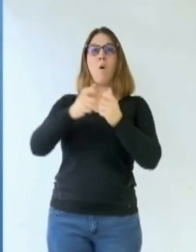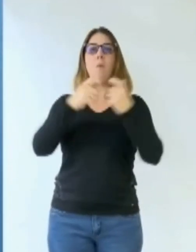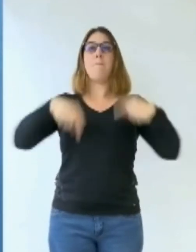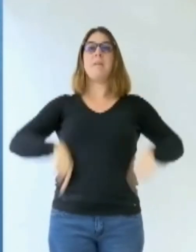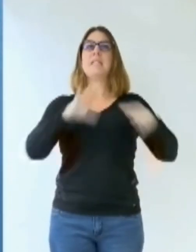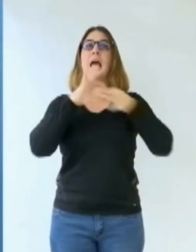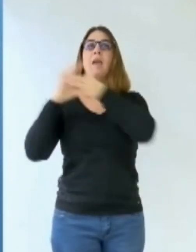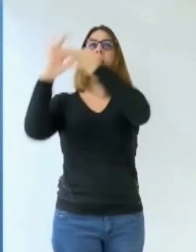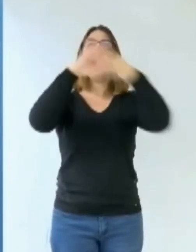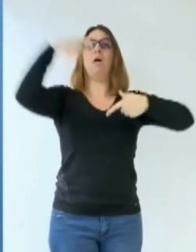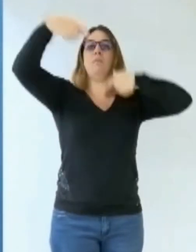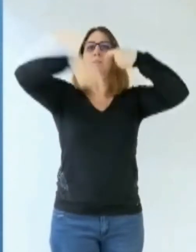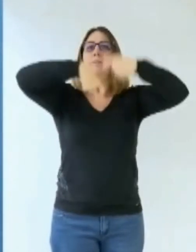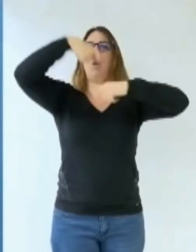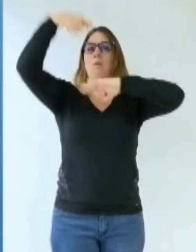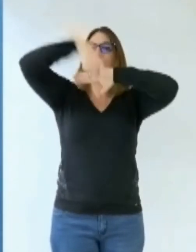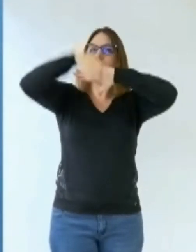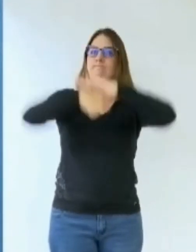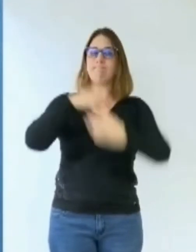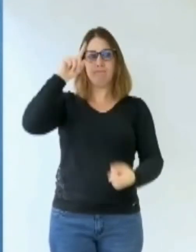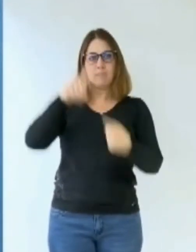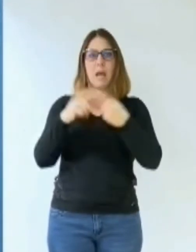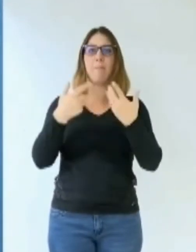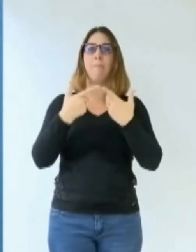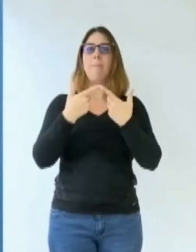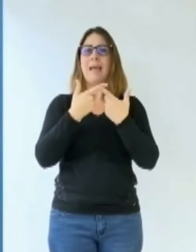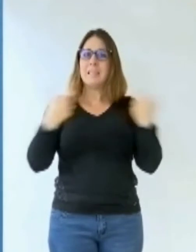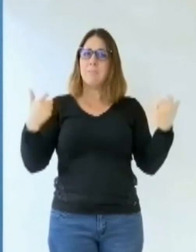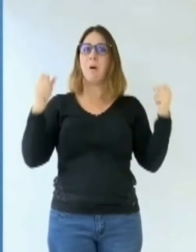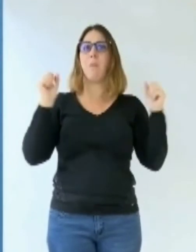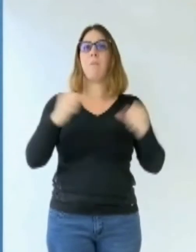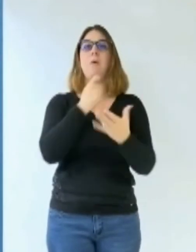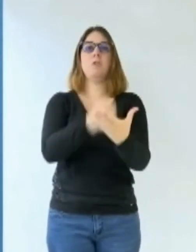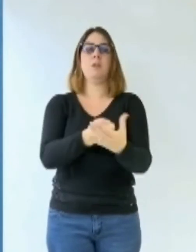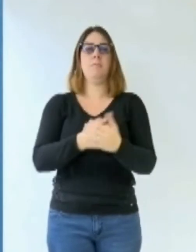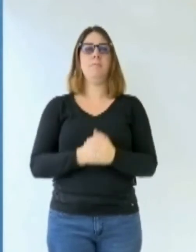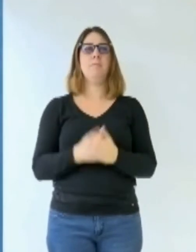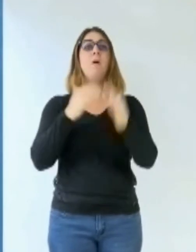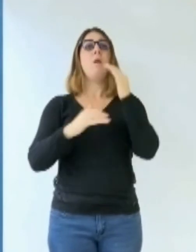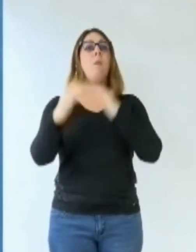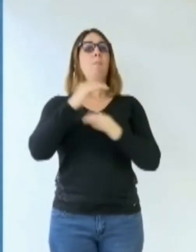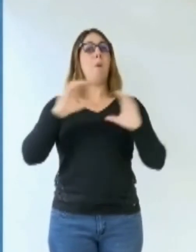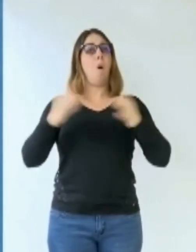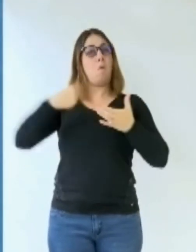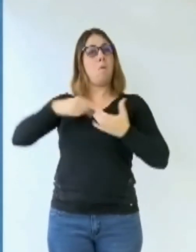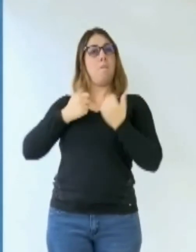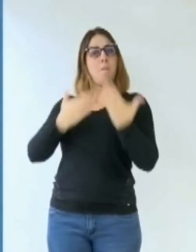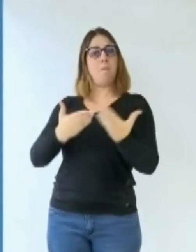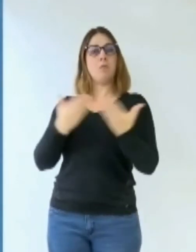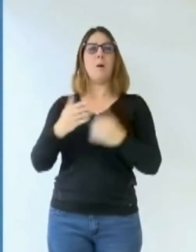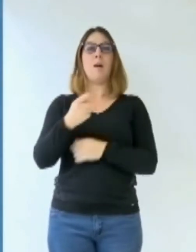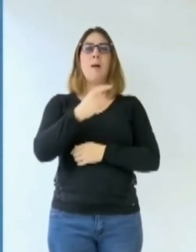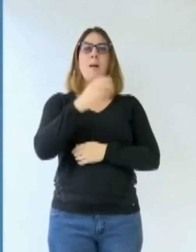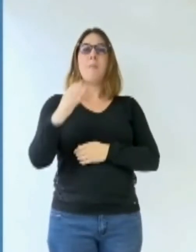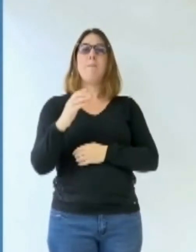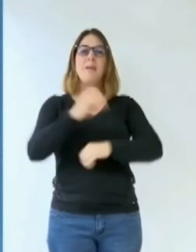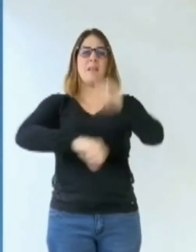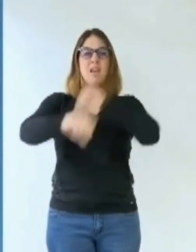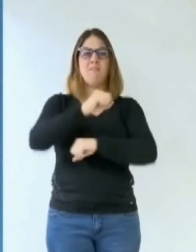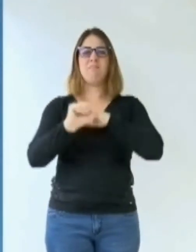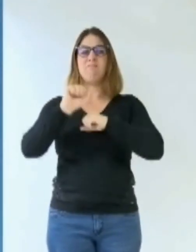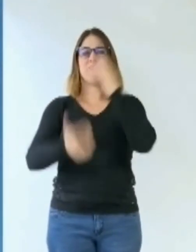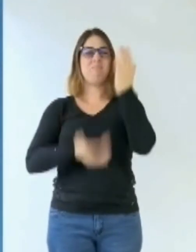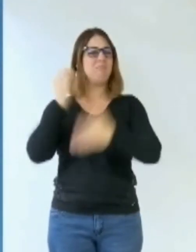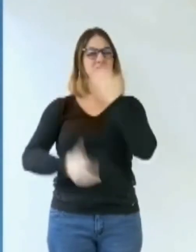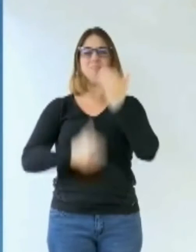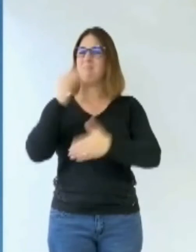pourrait financer également des équipements. Dans le cadre de ce plan, notre groupe propose la mise en place d'un PC opérationnel